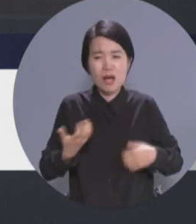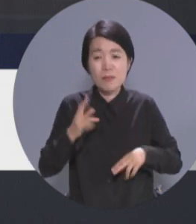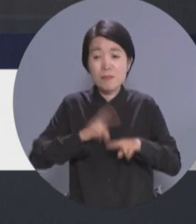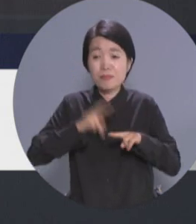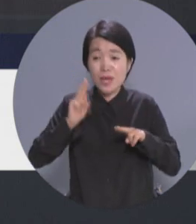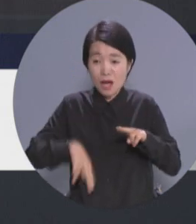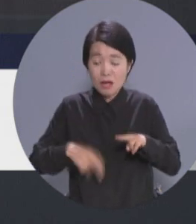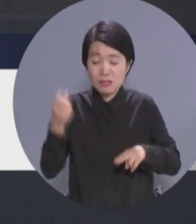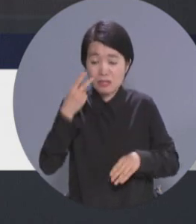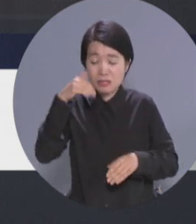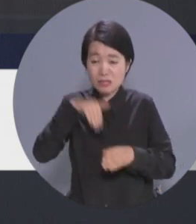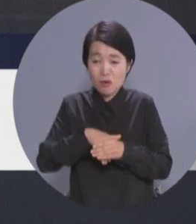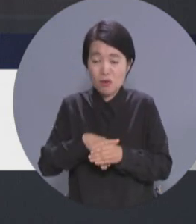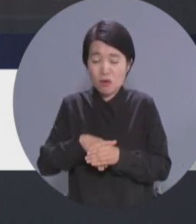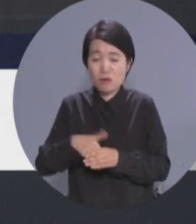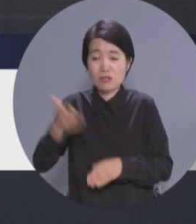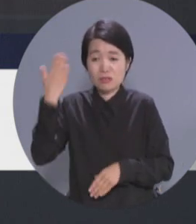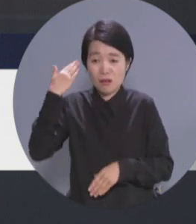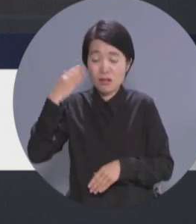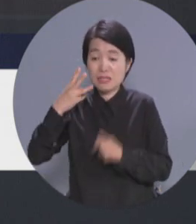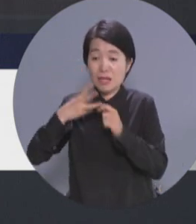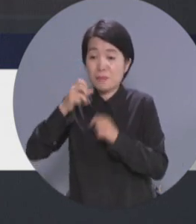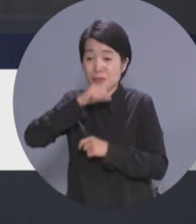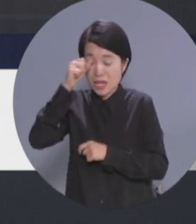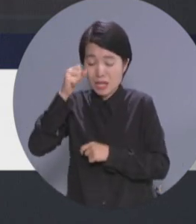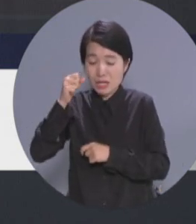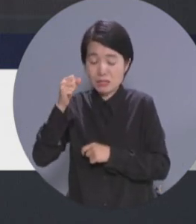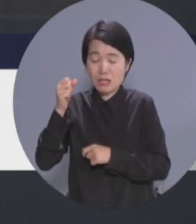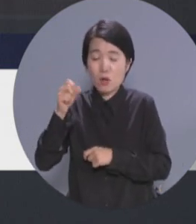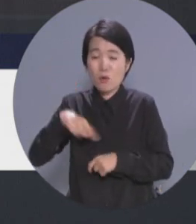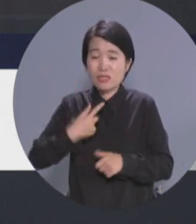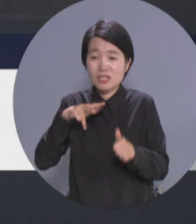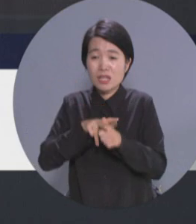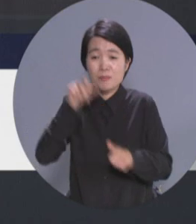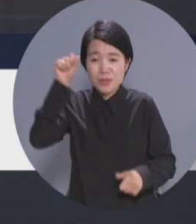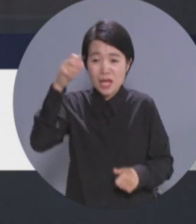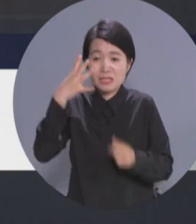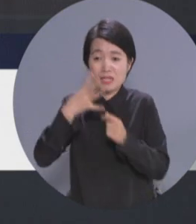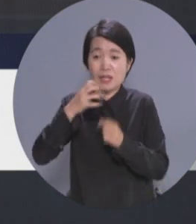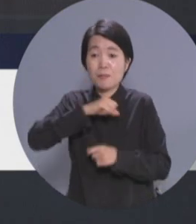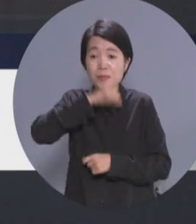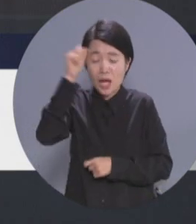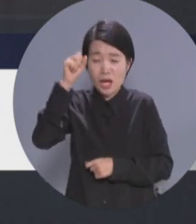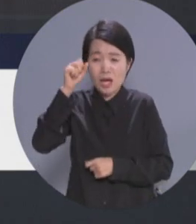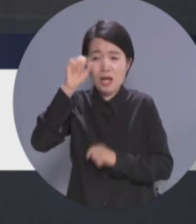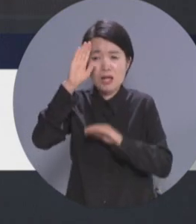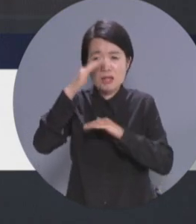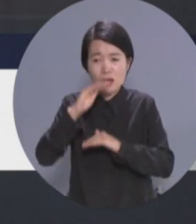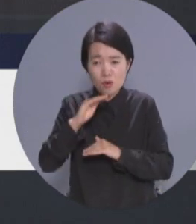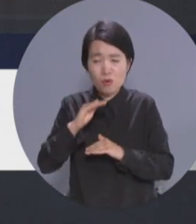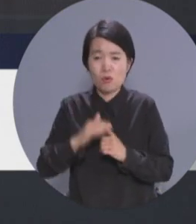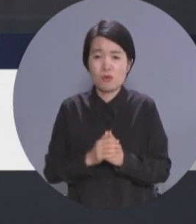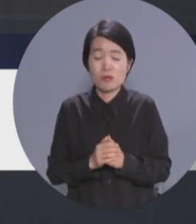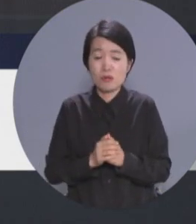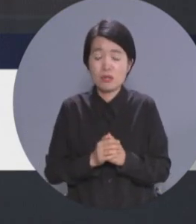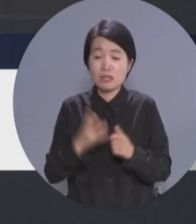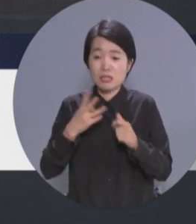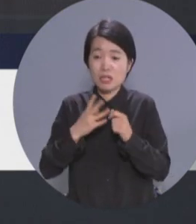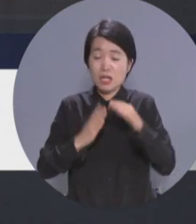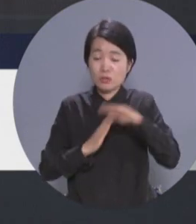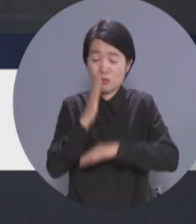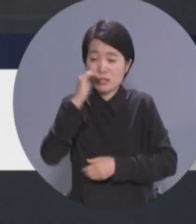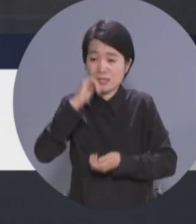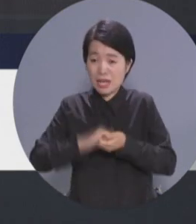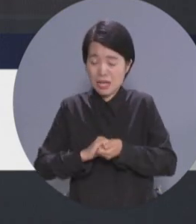보궐 선거를 통해 전 이사장이 단독 출마해 결국 4선 이사장이 됐습니다 당시 3선 초과 제한을